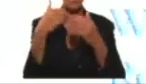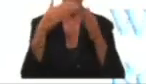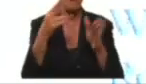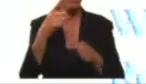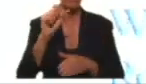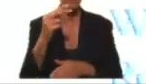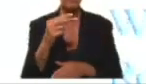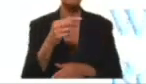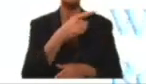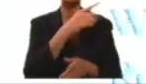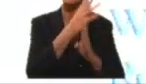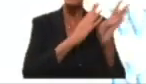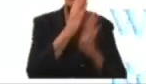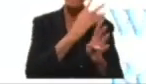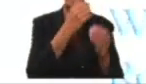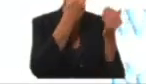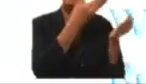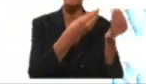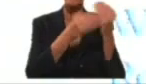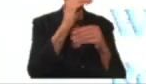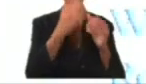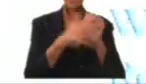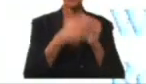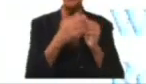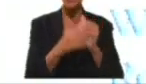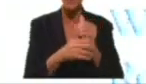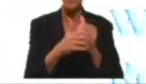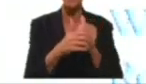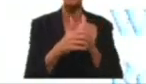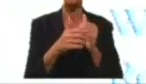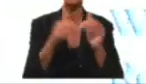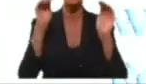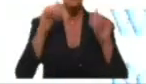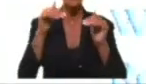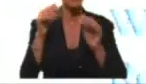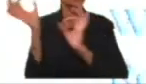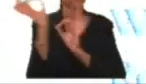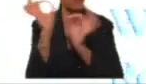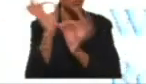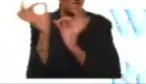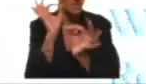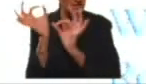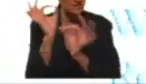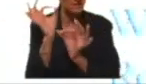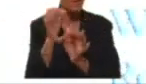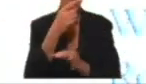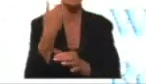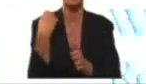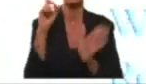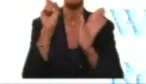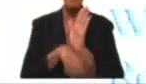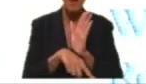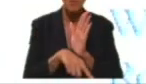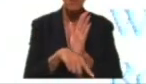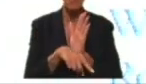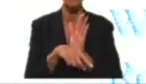strony pasażerowie otrzymali większą liczbę kanałów informacji, no i to było dla nich tańsze, tak? Bo na